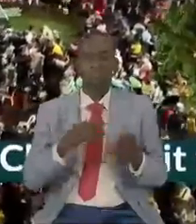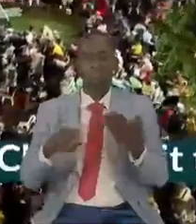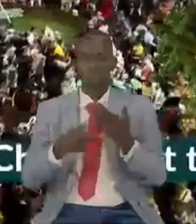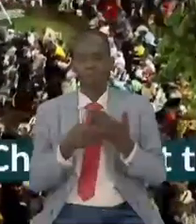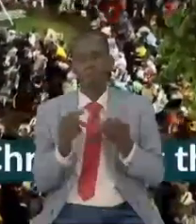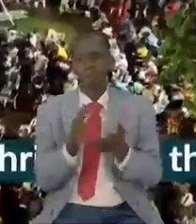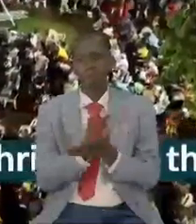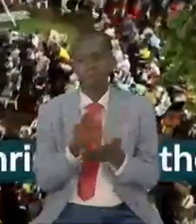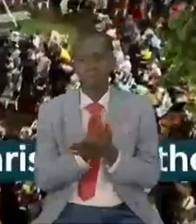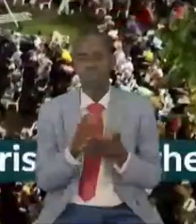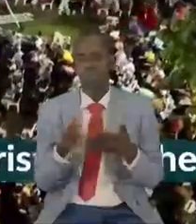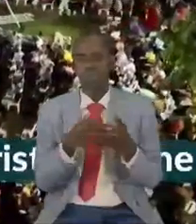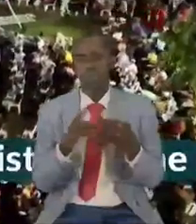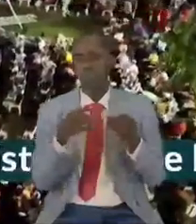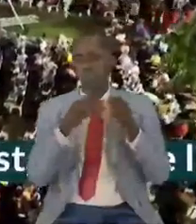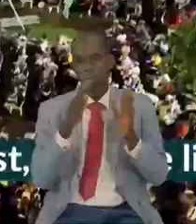Faisons-le rapidement.